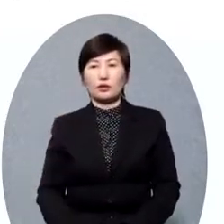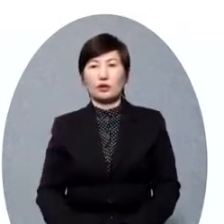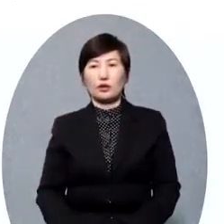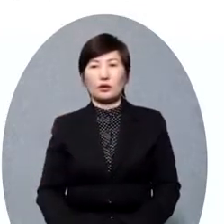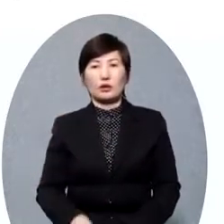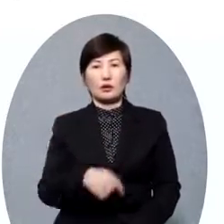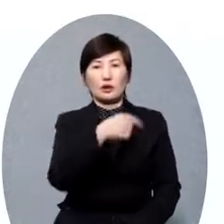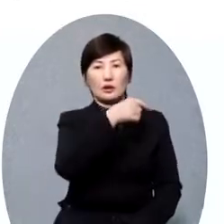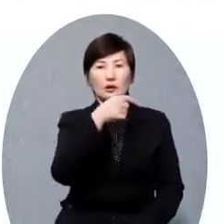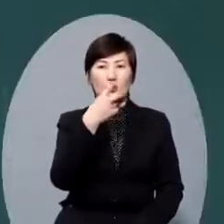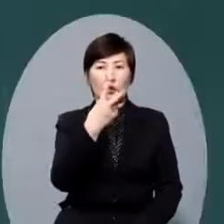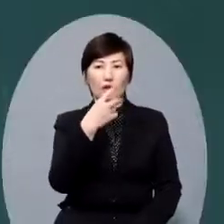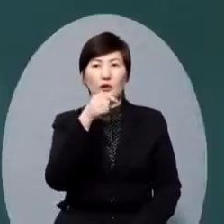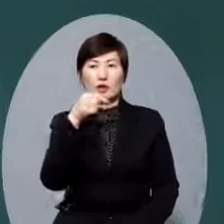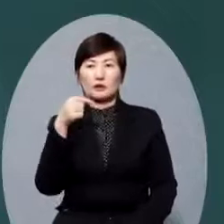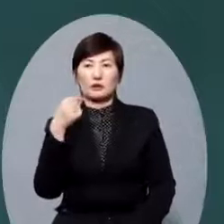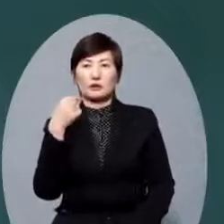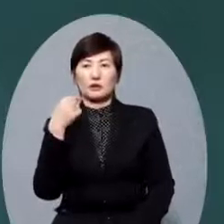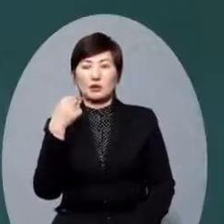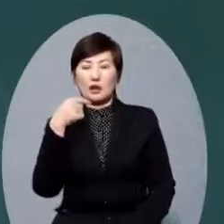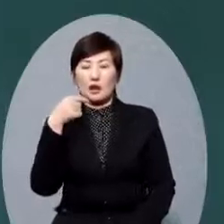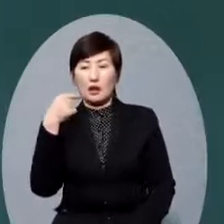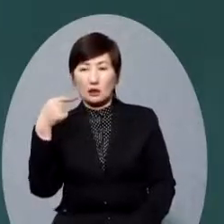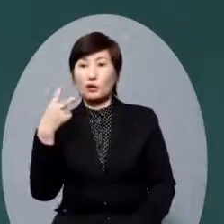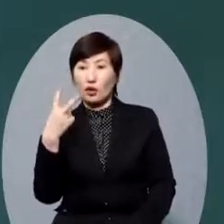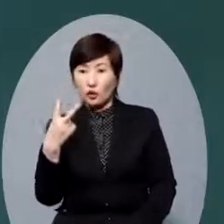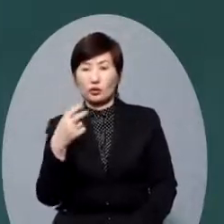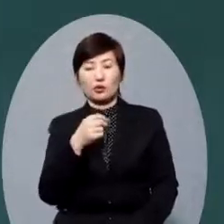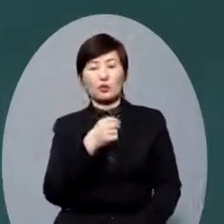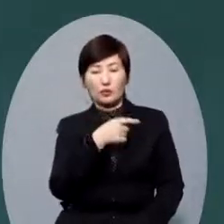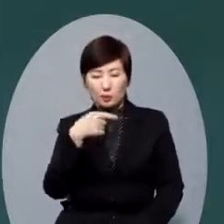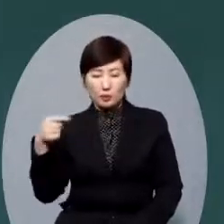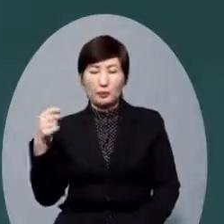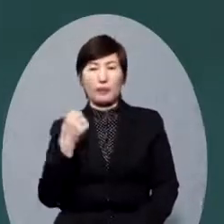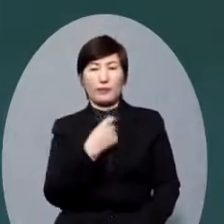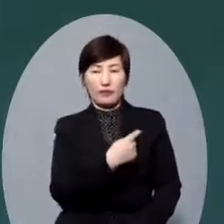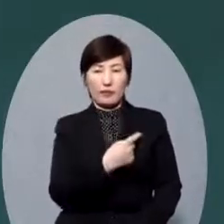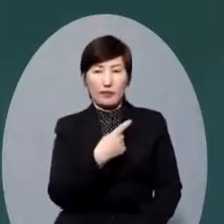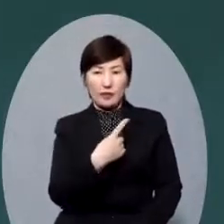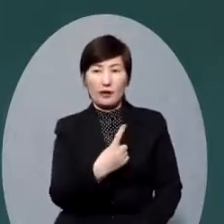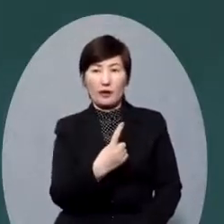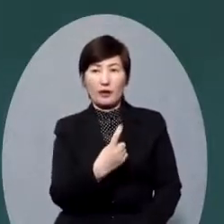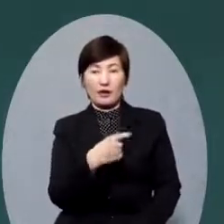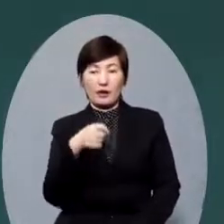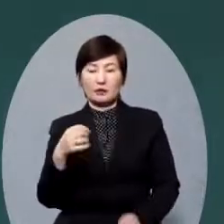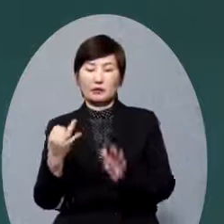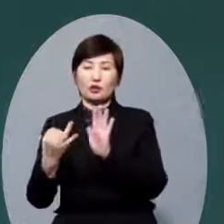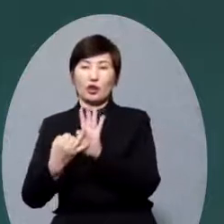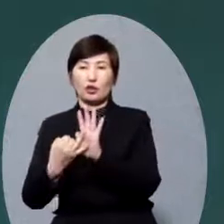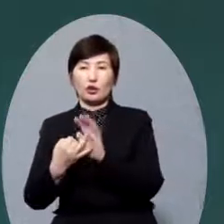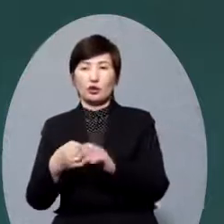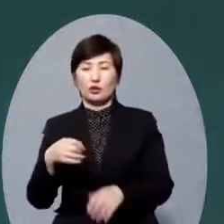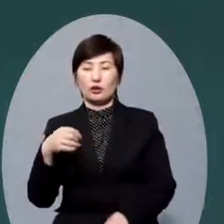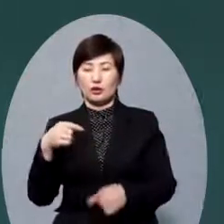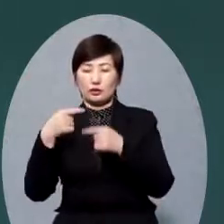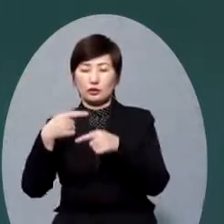y-с 2. За хасах 2-оос хасдгэн хасах 2 хуваадгэн 1-ээс